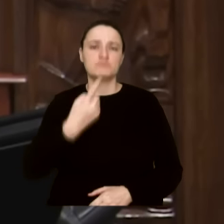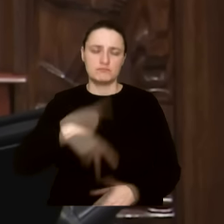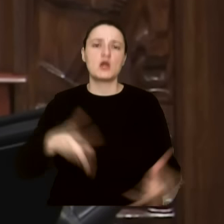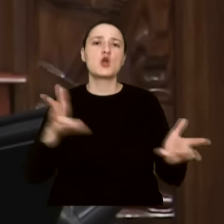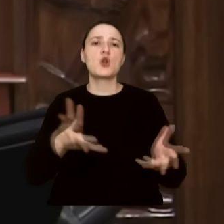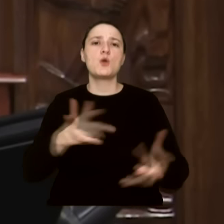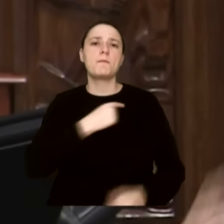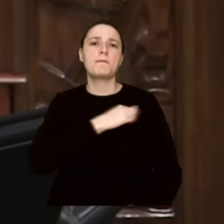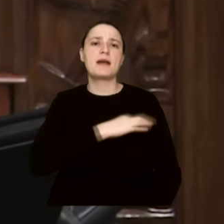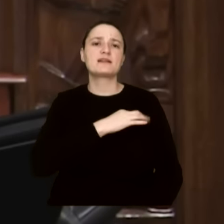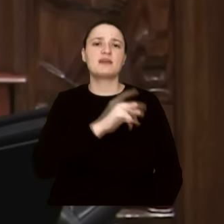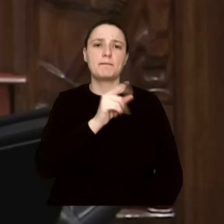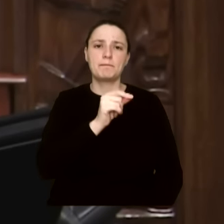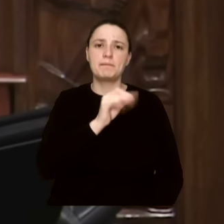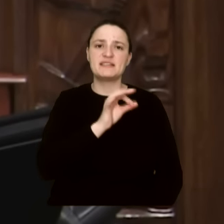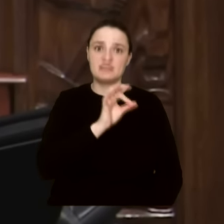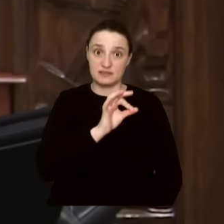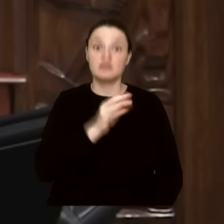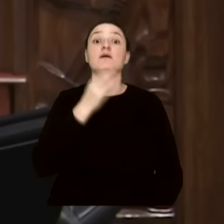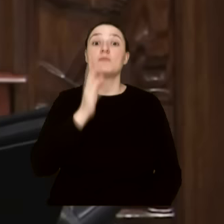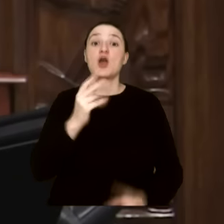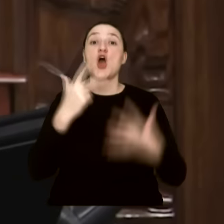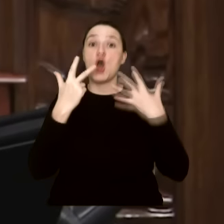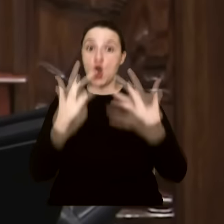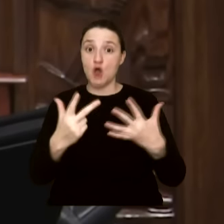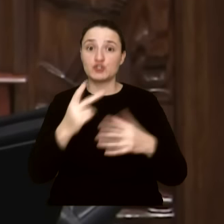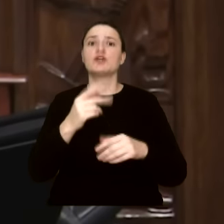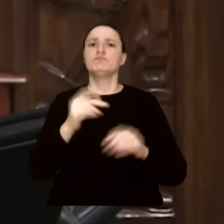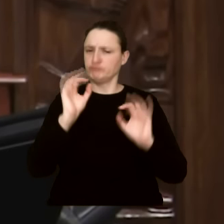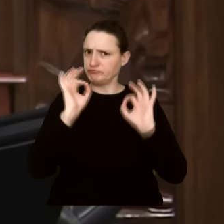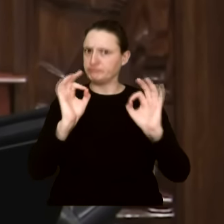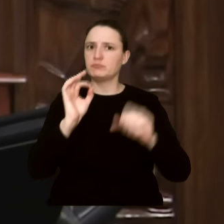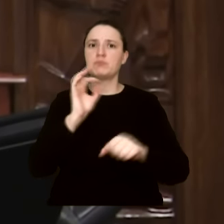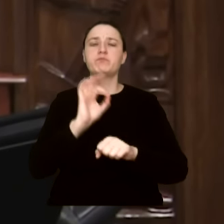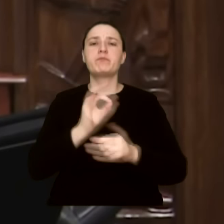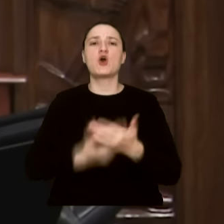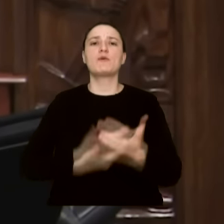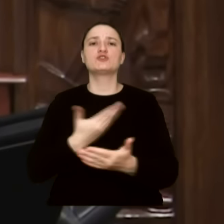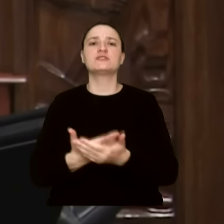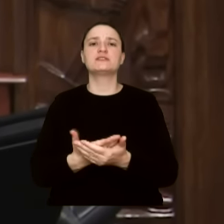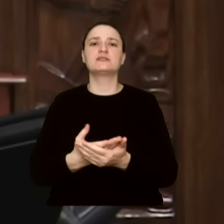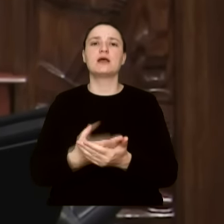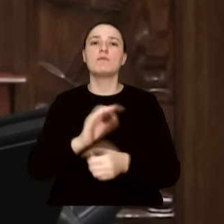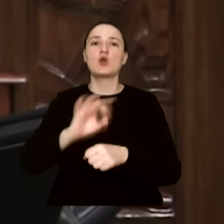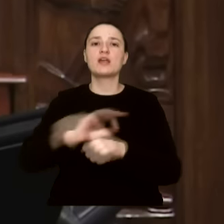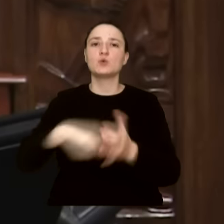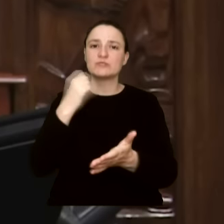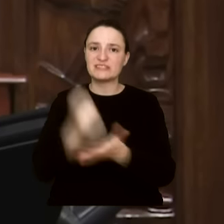i Sprawiedliwości złożył 8 sensownych propozycji w postaci projektów